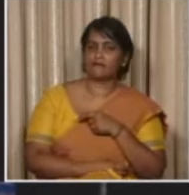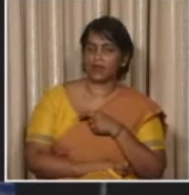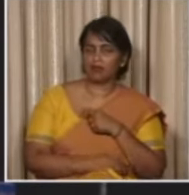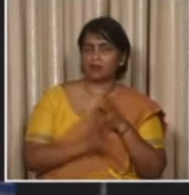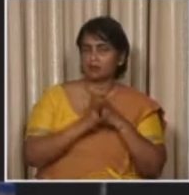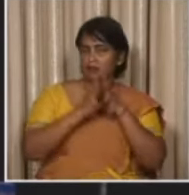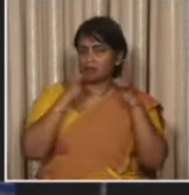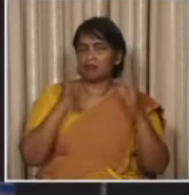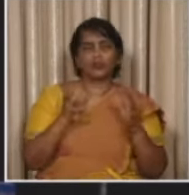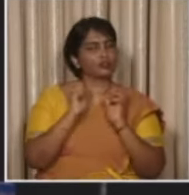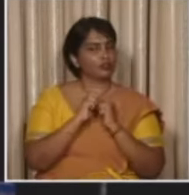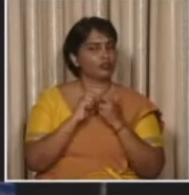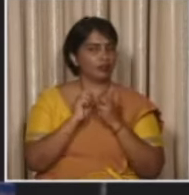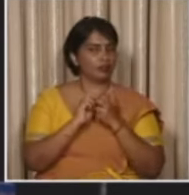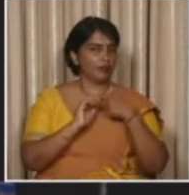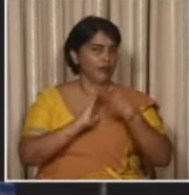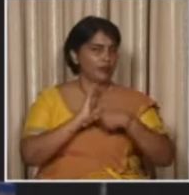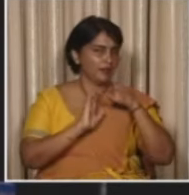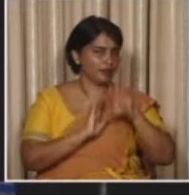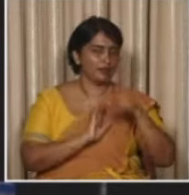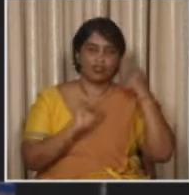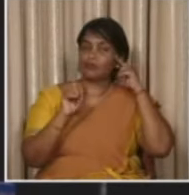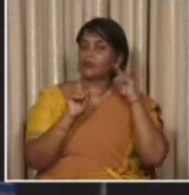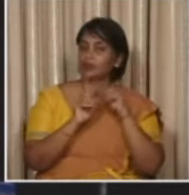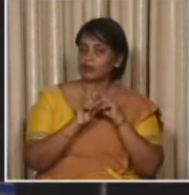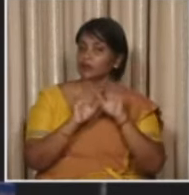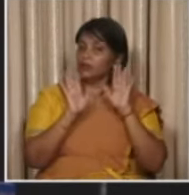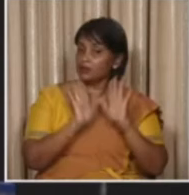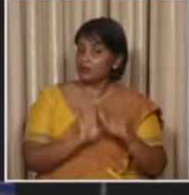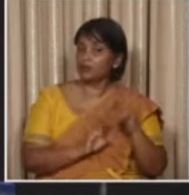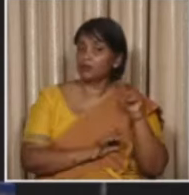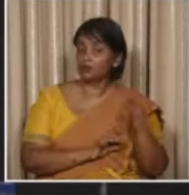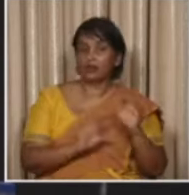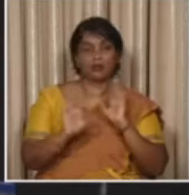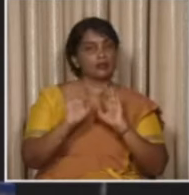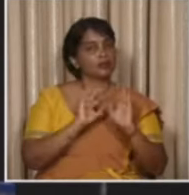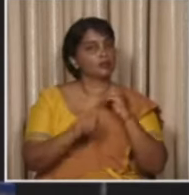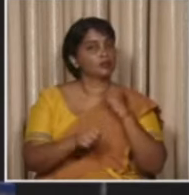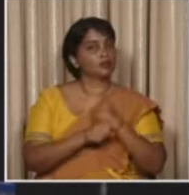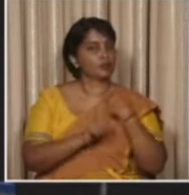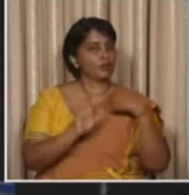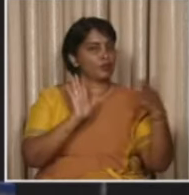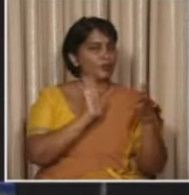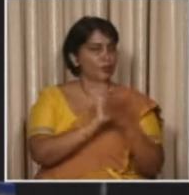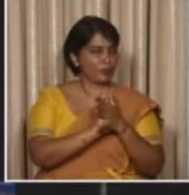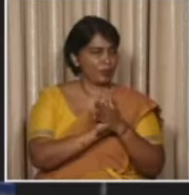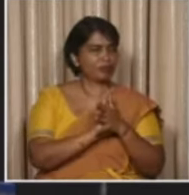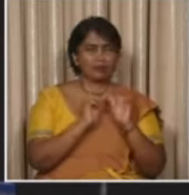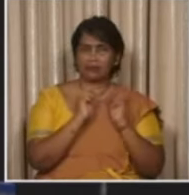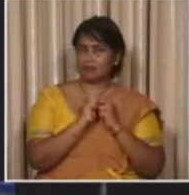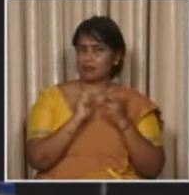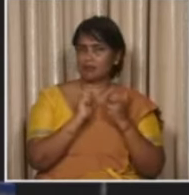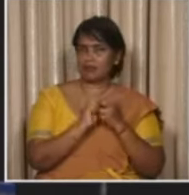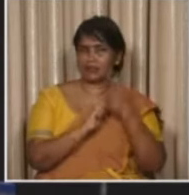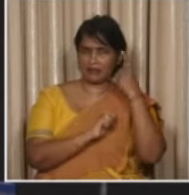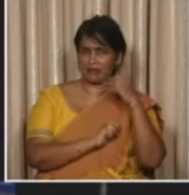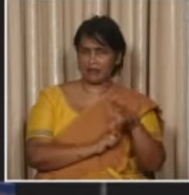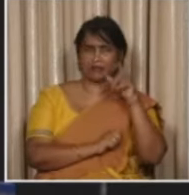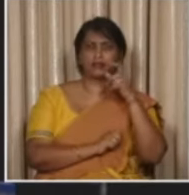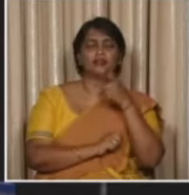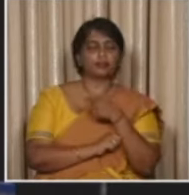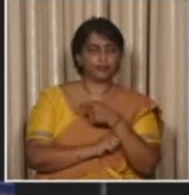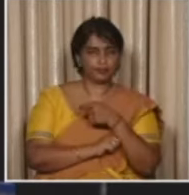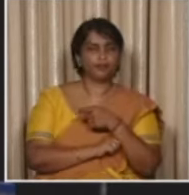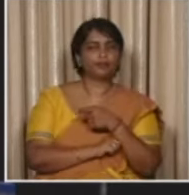മഹാവിനാശയാക് മേ രട്ടട കരന്ന കിയന കാരണം ഹബൈ എതുമാട്ട യഹപാലന ആണ്ടുവത്ത് എക്ക തിബുണു അർബുദത്ത് എക്ക